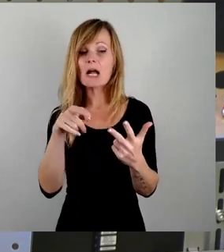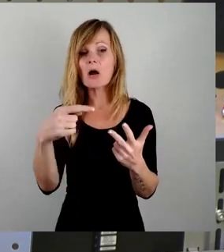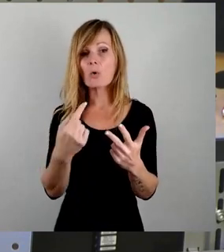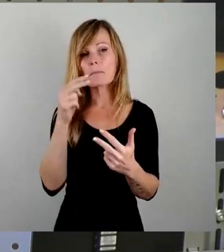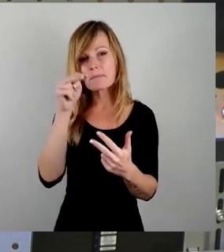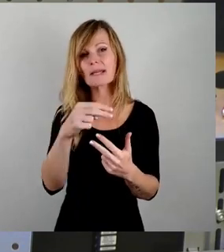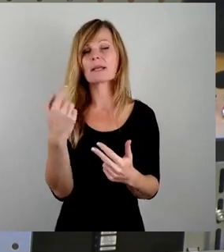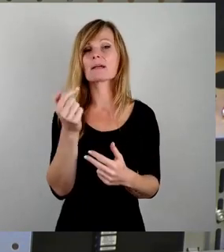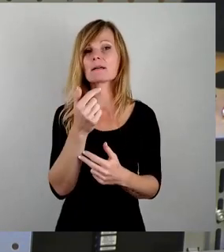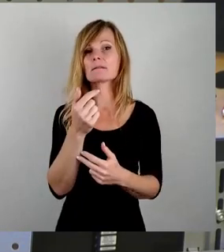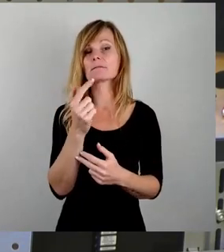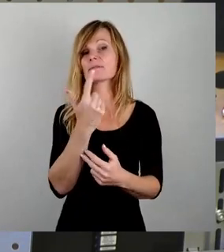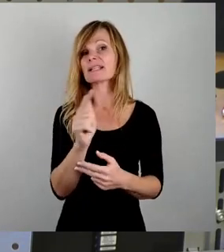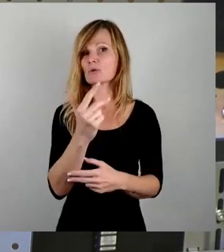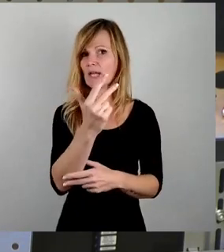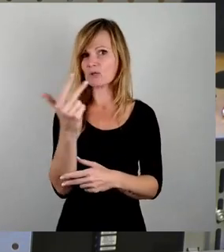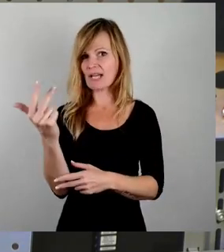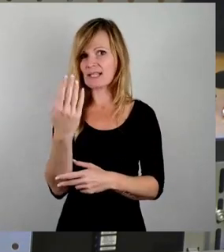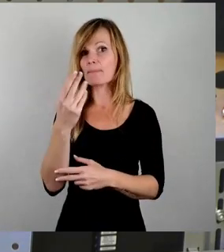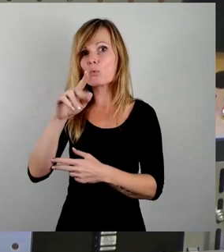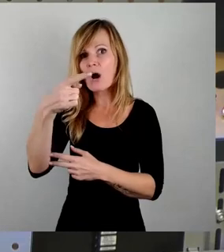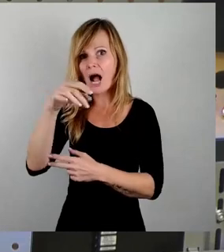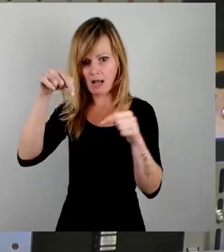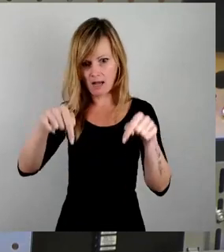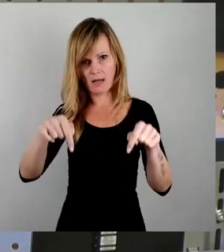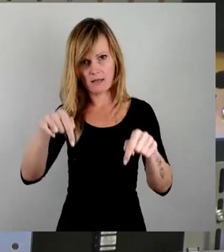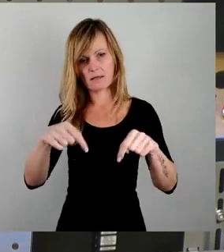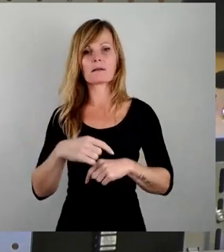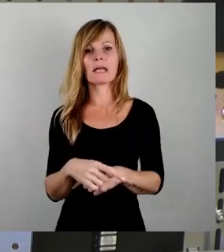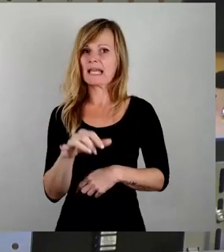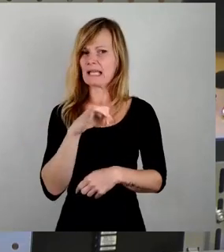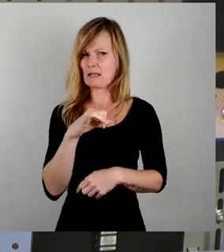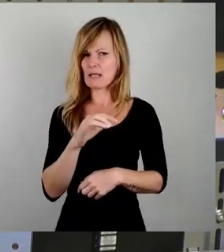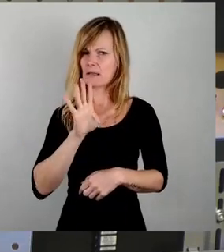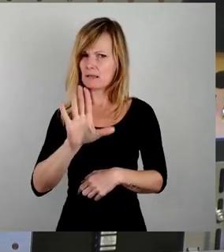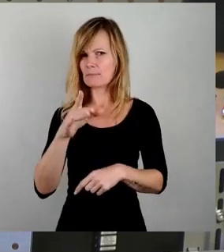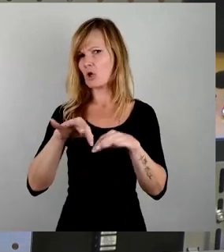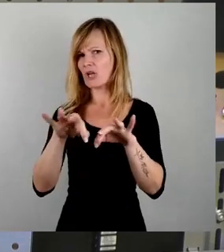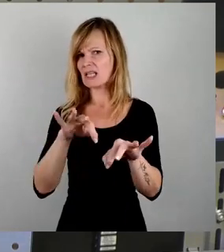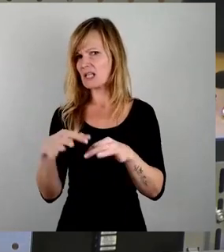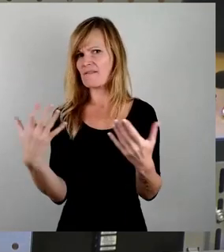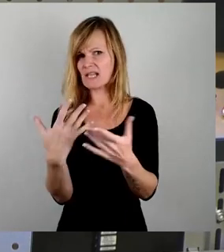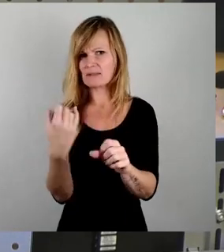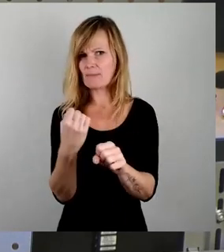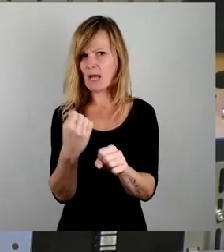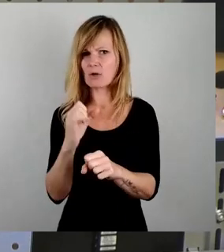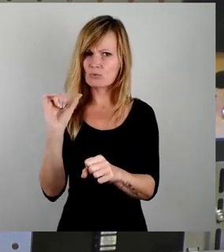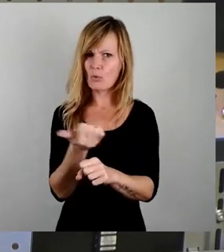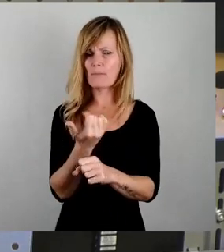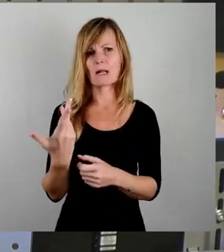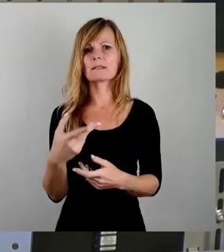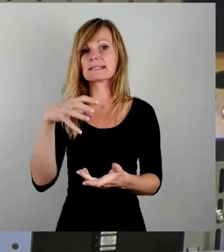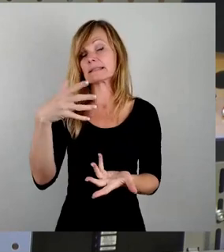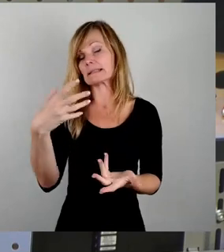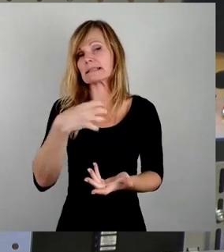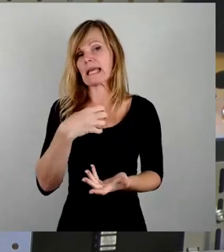hier stattfindet, wäre doch interessant zu wissen, welche Strategie Sie verfolgen. Nochmal auf den Dresdner Westen bezogen,